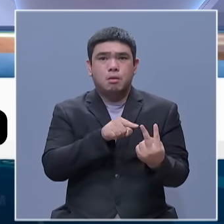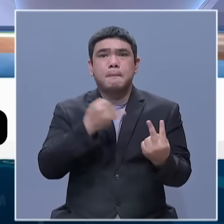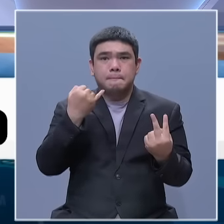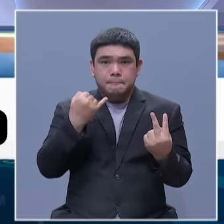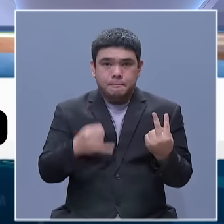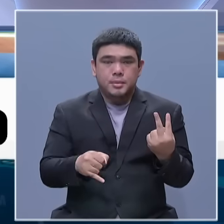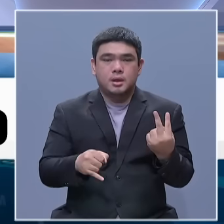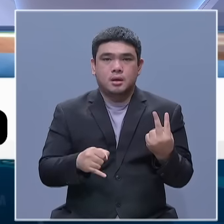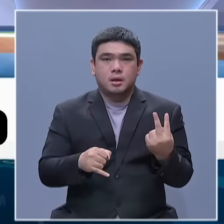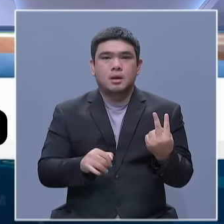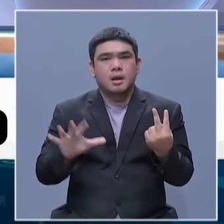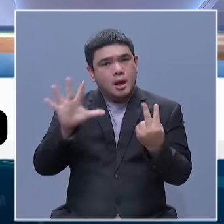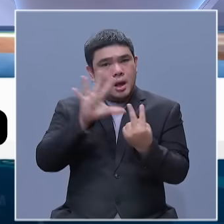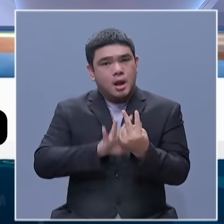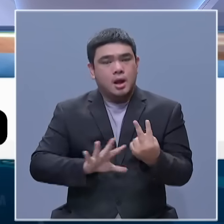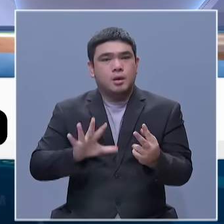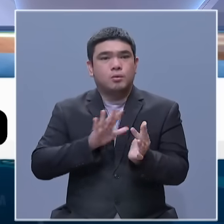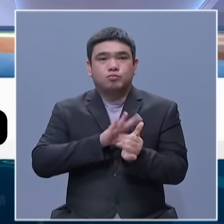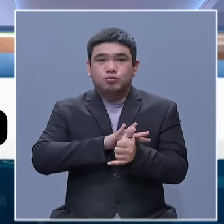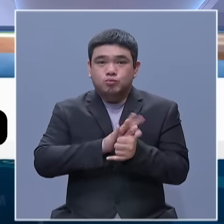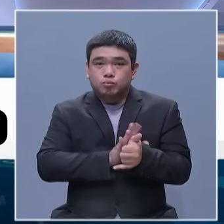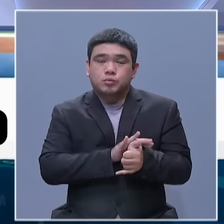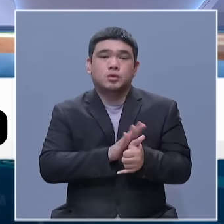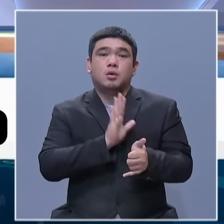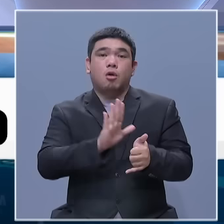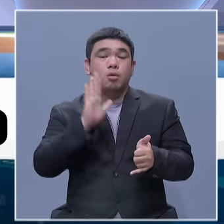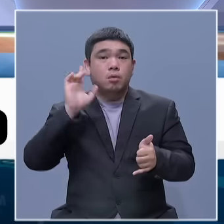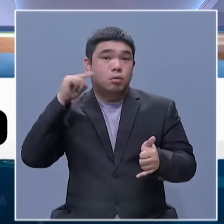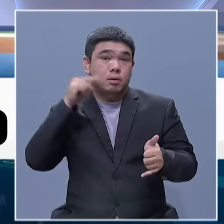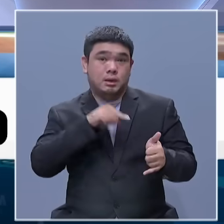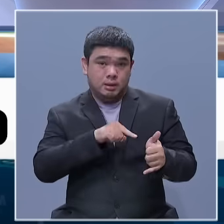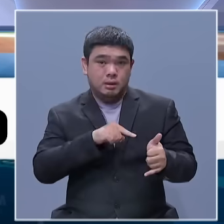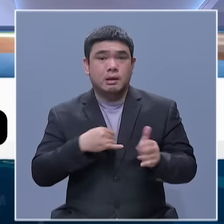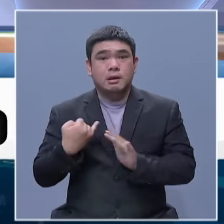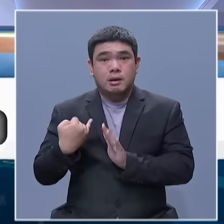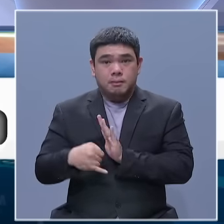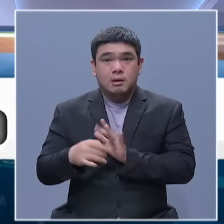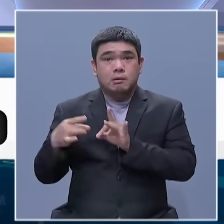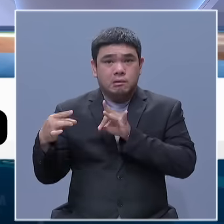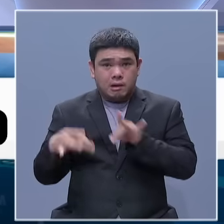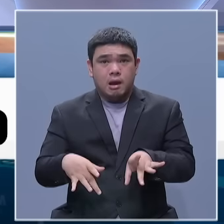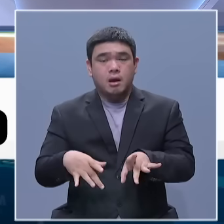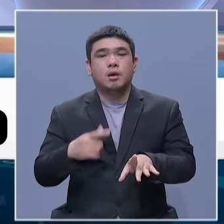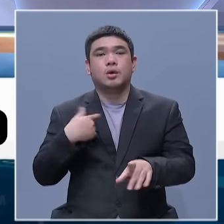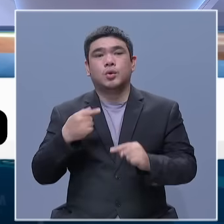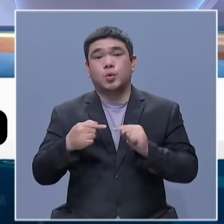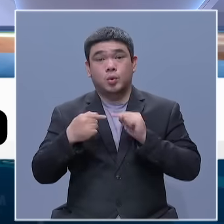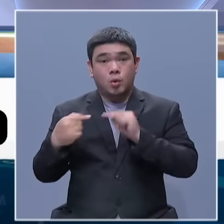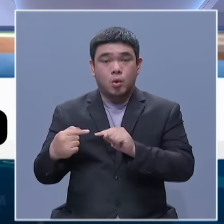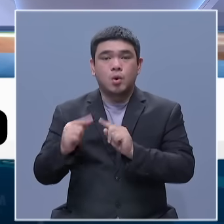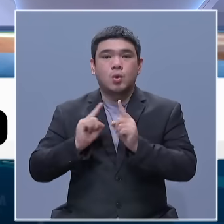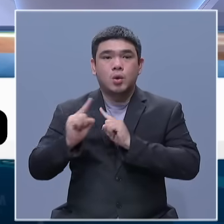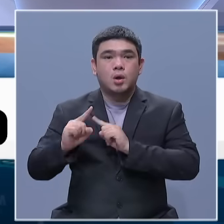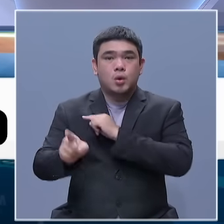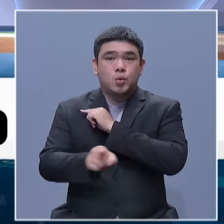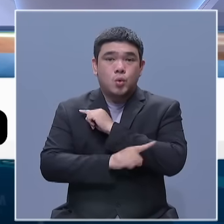ผิดเข้าข่ายกรณีเนี่ยคุกคามทางเพศและล่วงละเมิดทางเพศซึ่งเป็นความผิดวินัยร้ายแรงและนำมาสู่การคุยกันว่าแล้วจะ